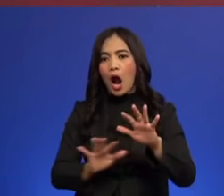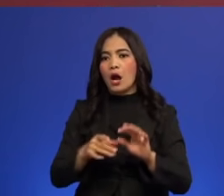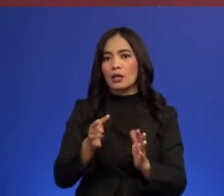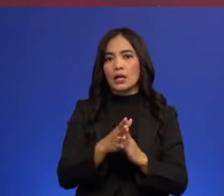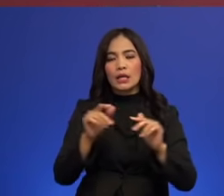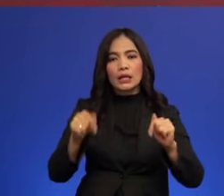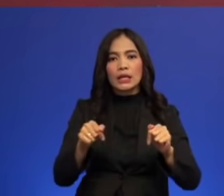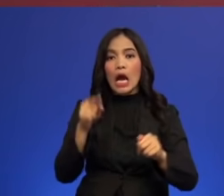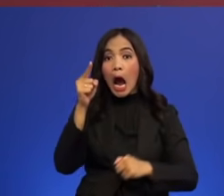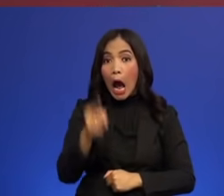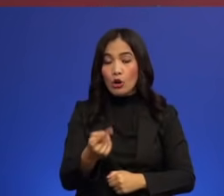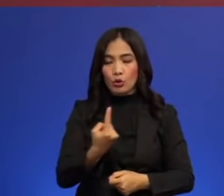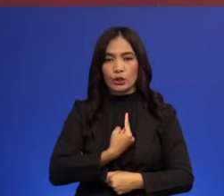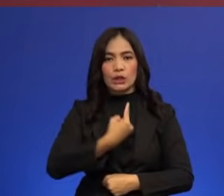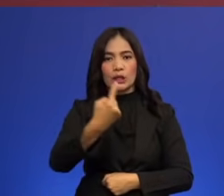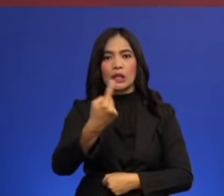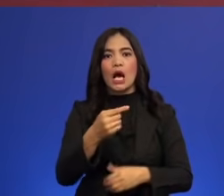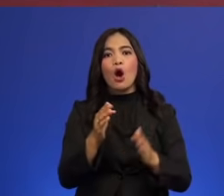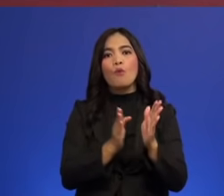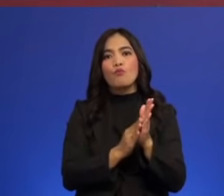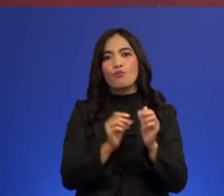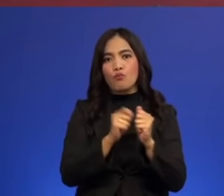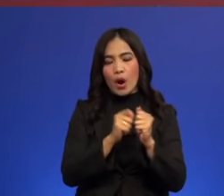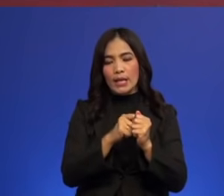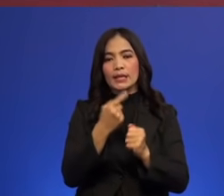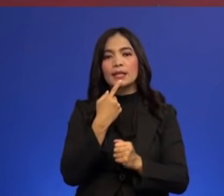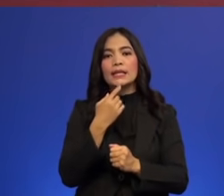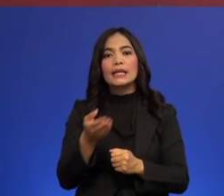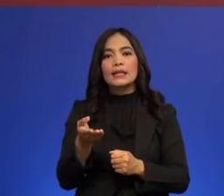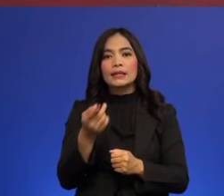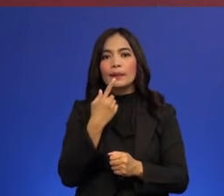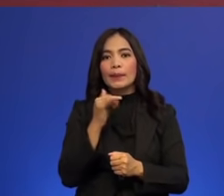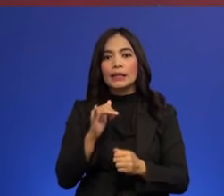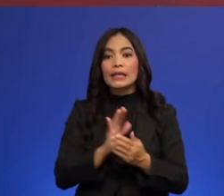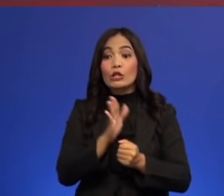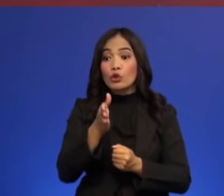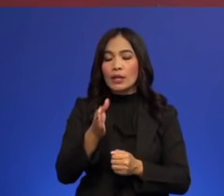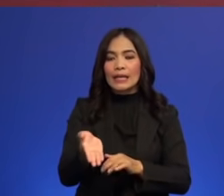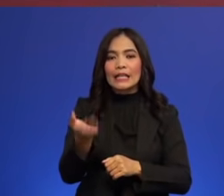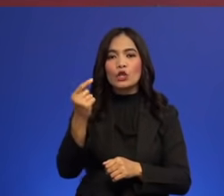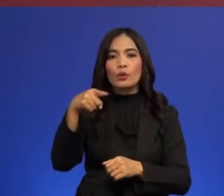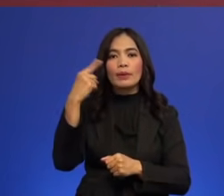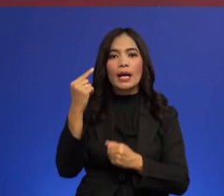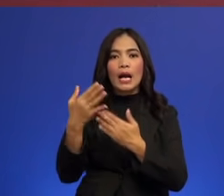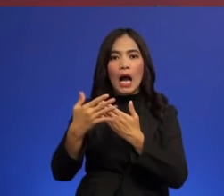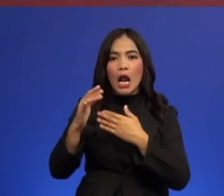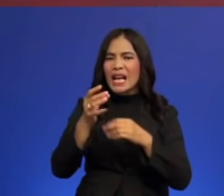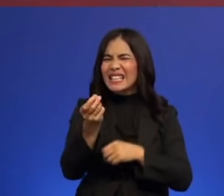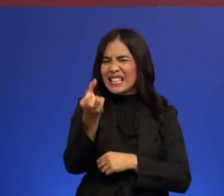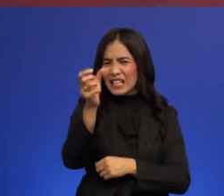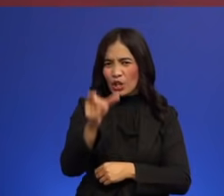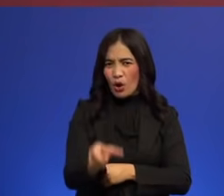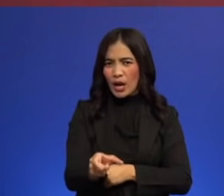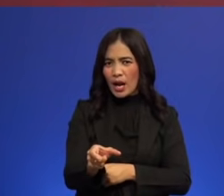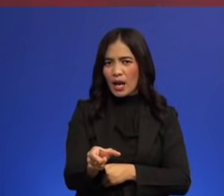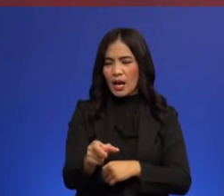mempersoalkan, memperkarakan kekekalan. Tidak banyak orang yang hari